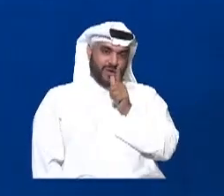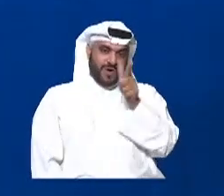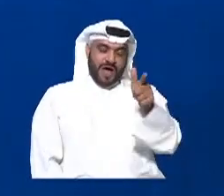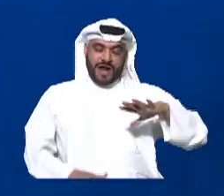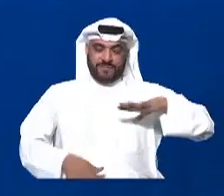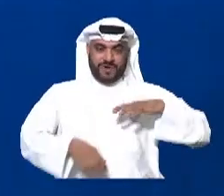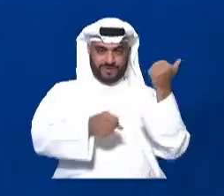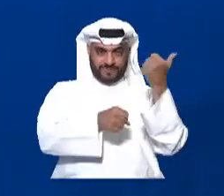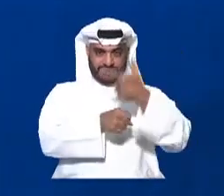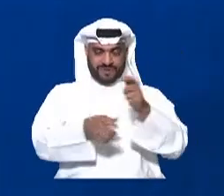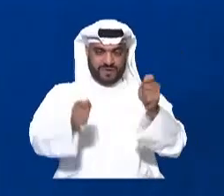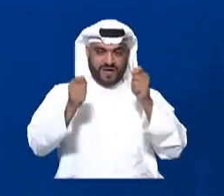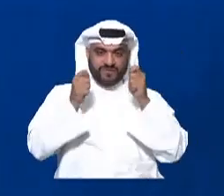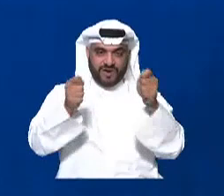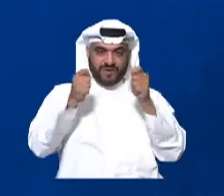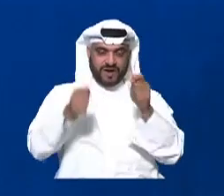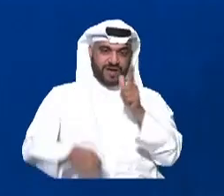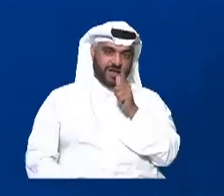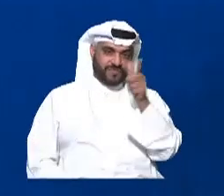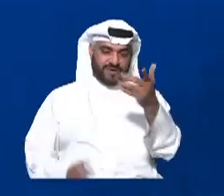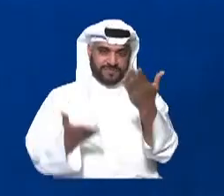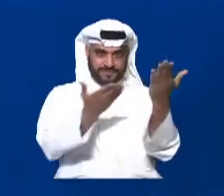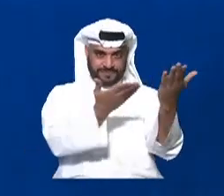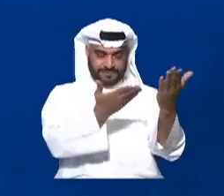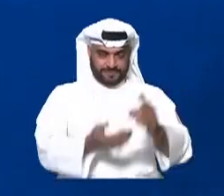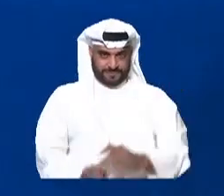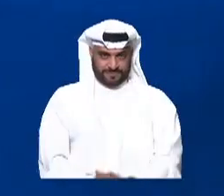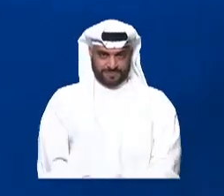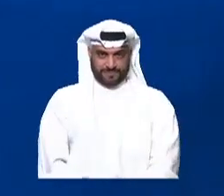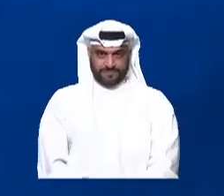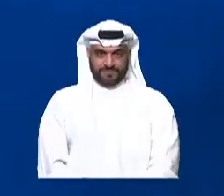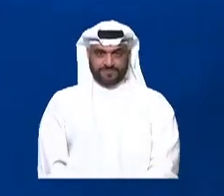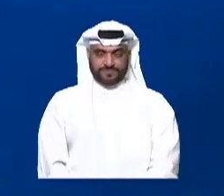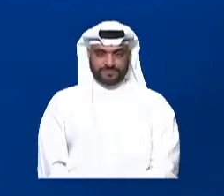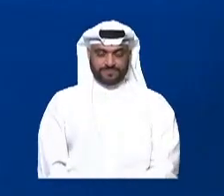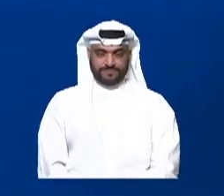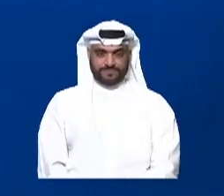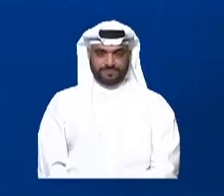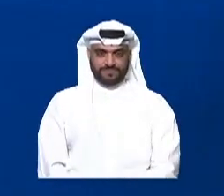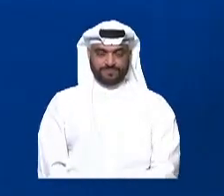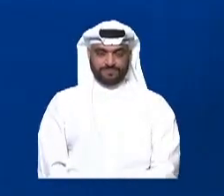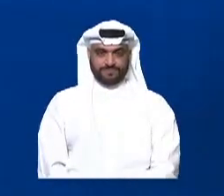حفظه الله كلمة ترحيبية بهذه المناسبة.